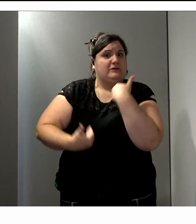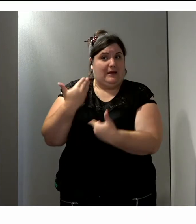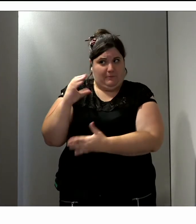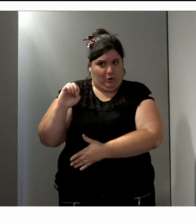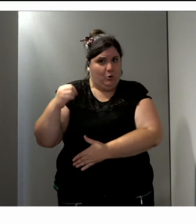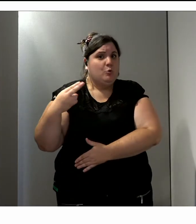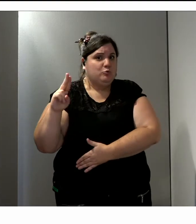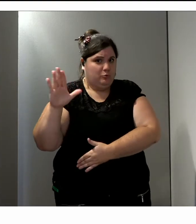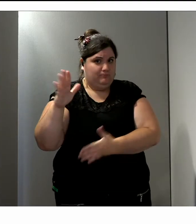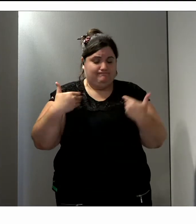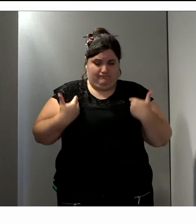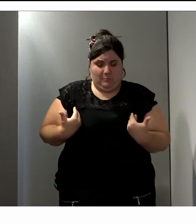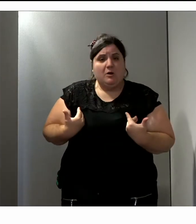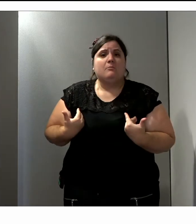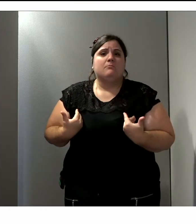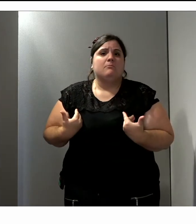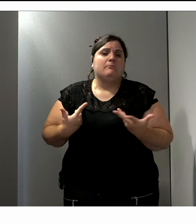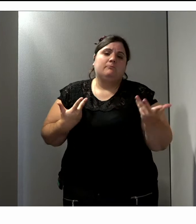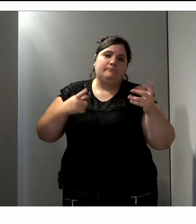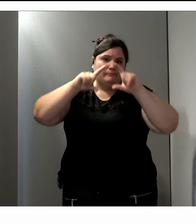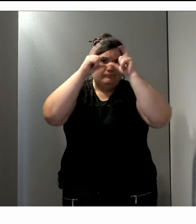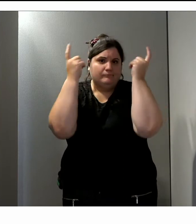suis l'expert